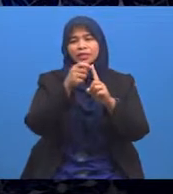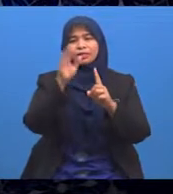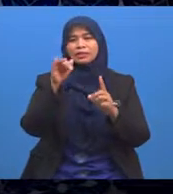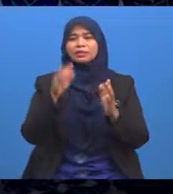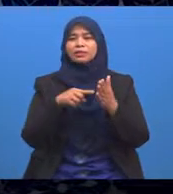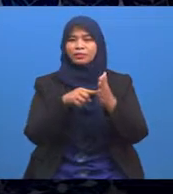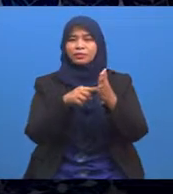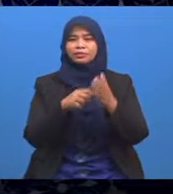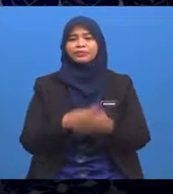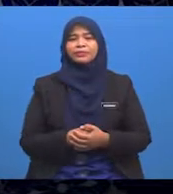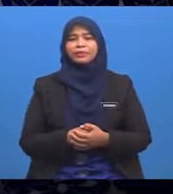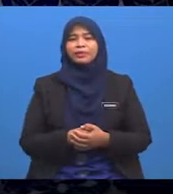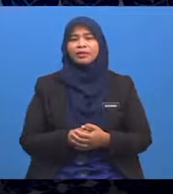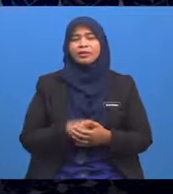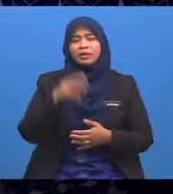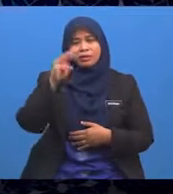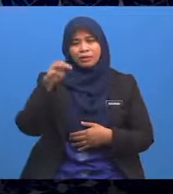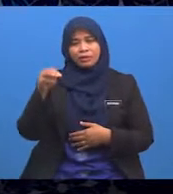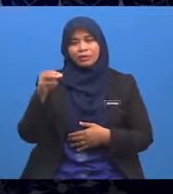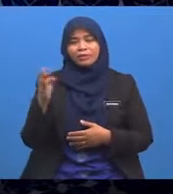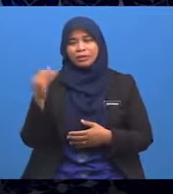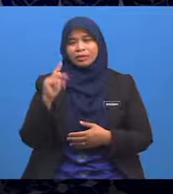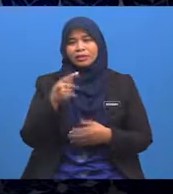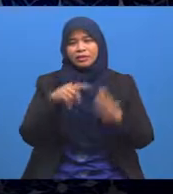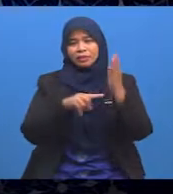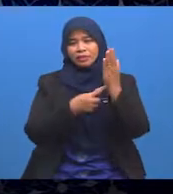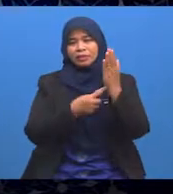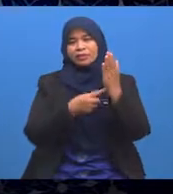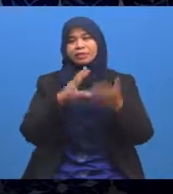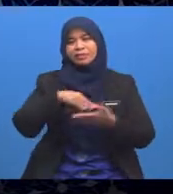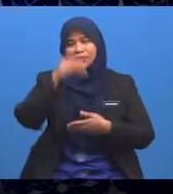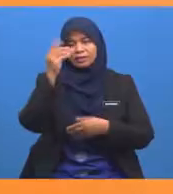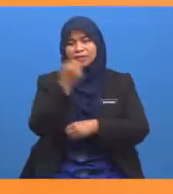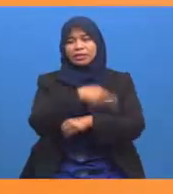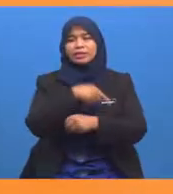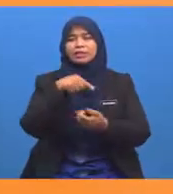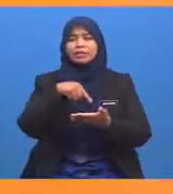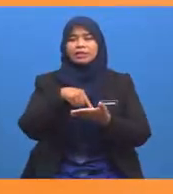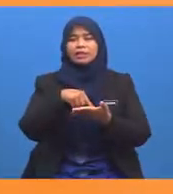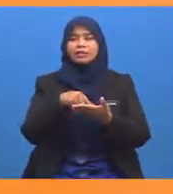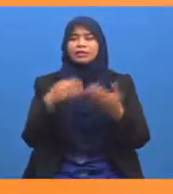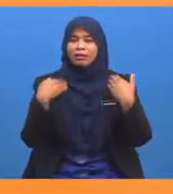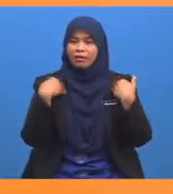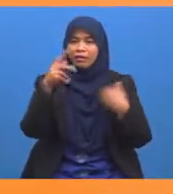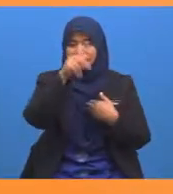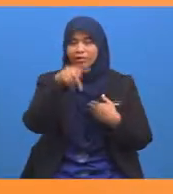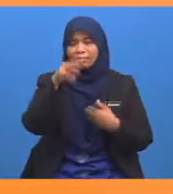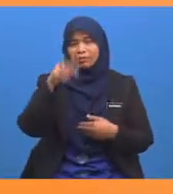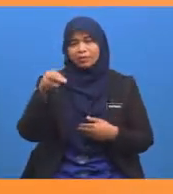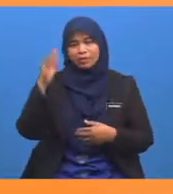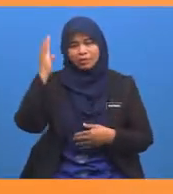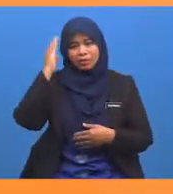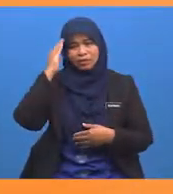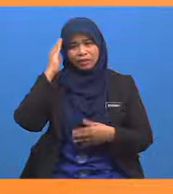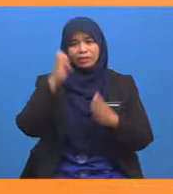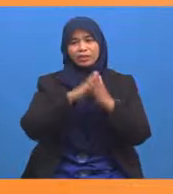dipaparkan. Murid-murid, mari kita mulakan pembelajaran pada hari ini. Adakah murid-murid tahu